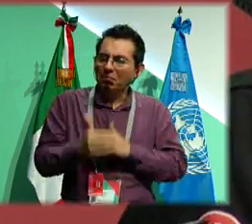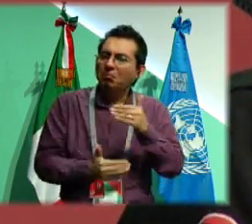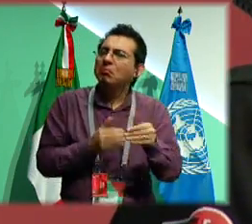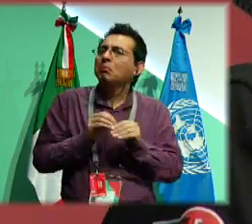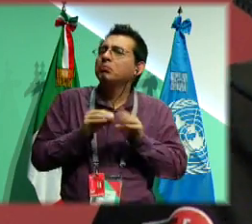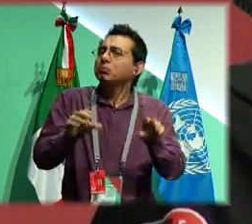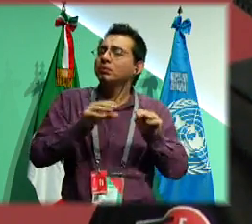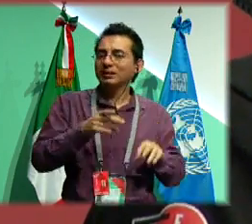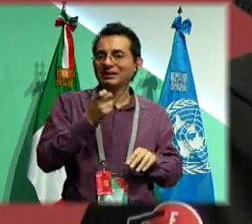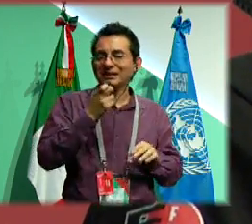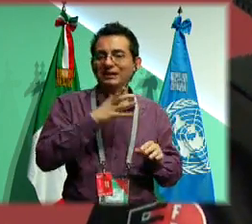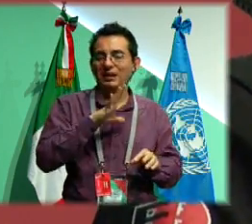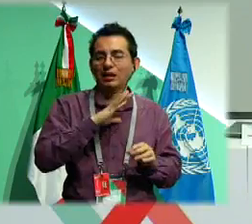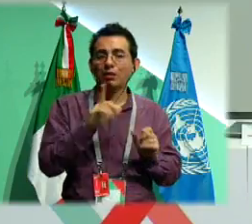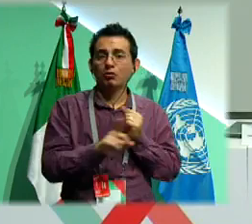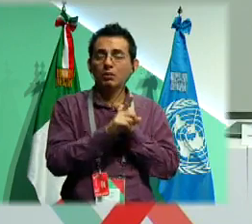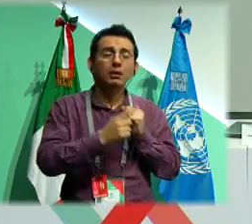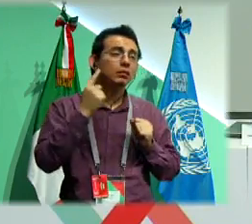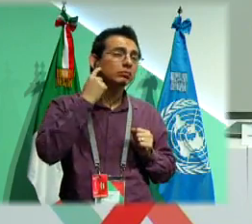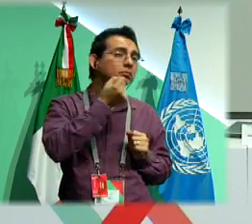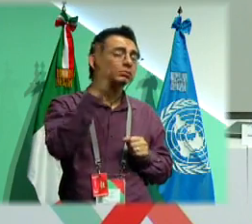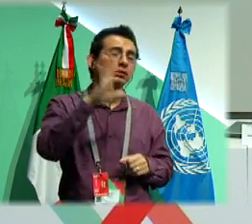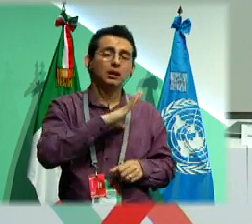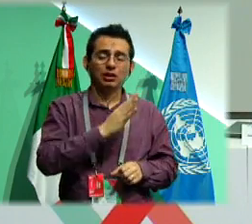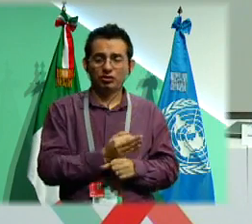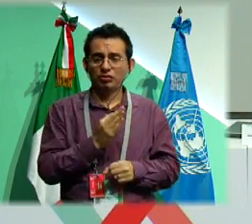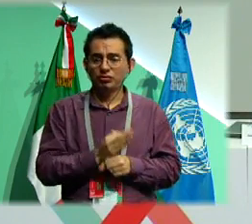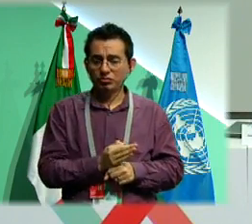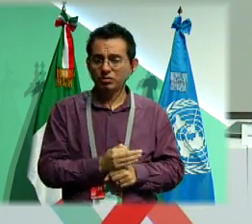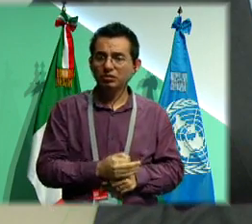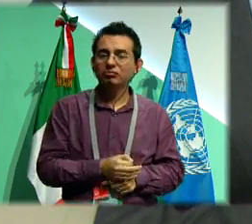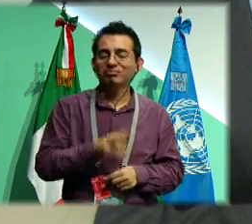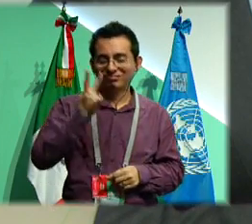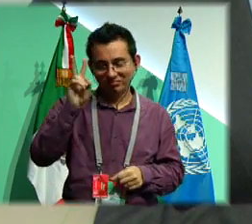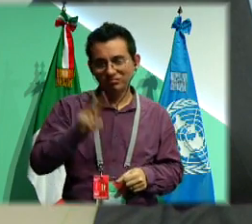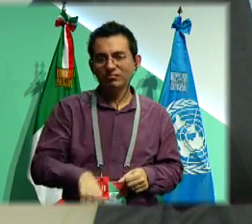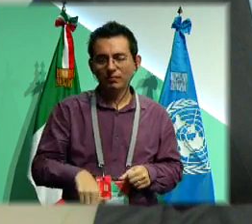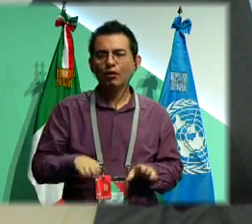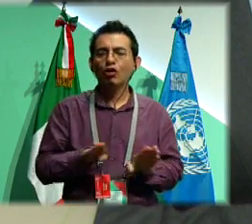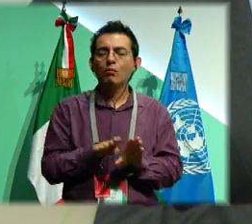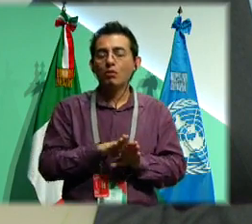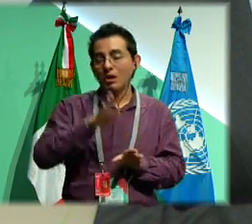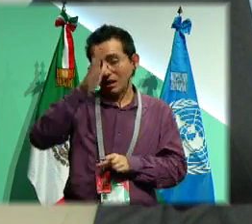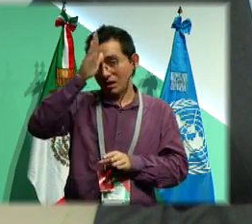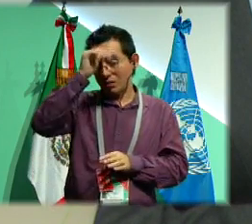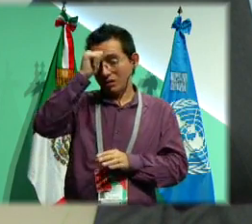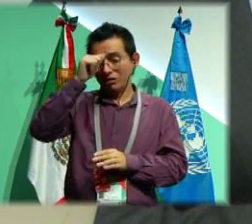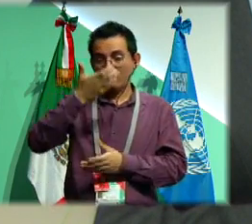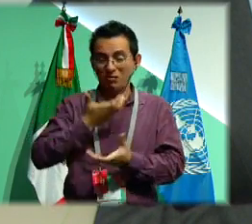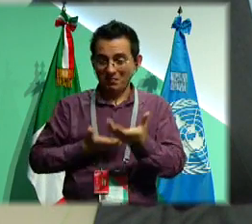Un autre problème pour les pays en développement, c'est que lorsque ces accords sont en vigueur,